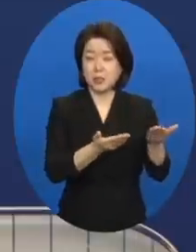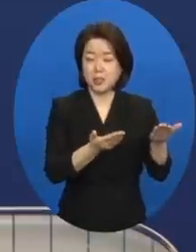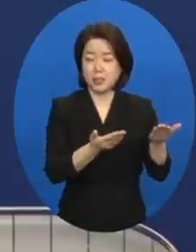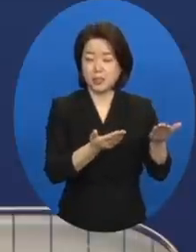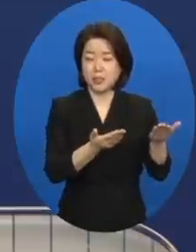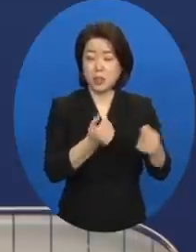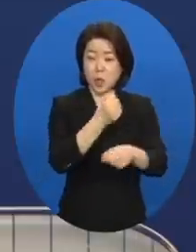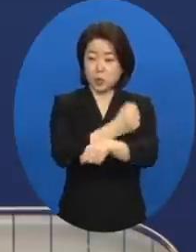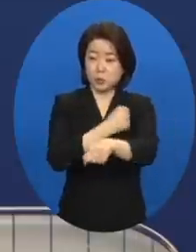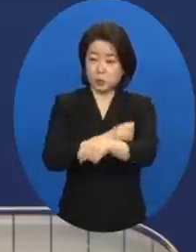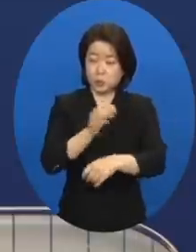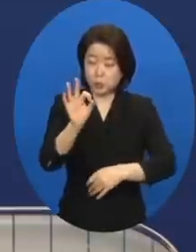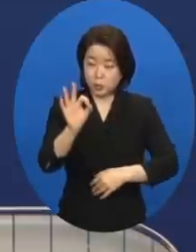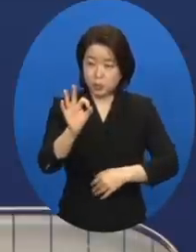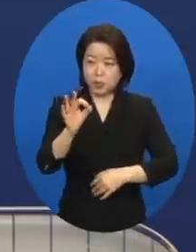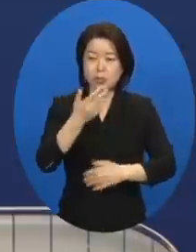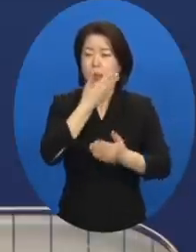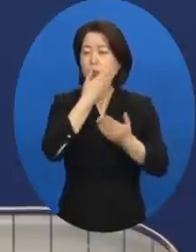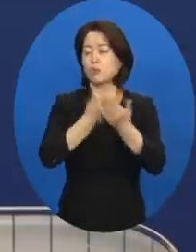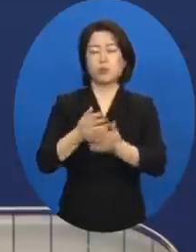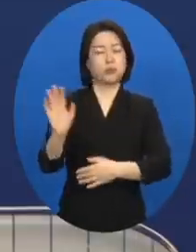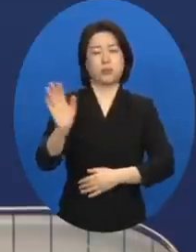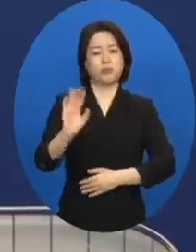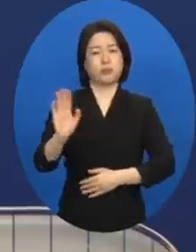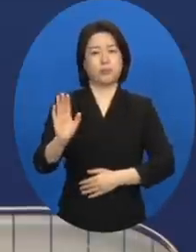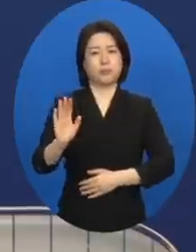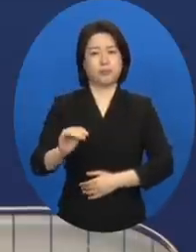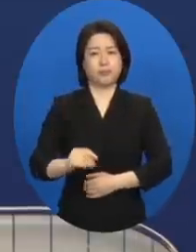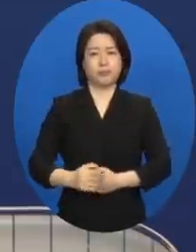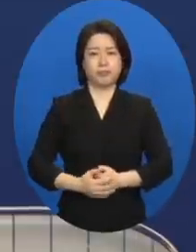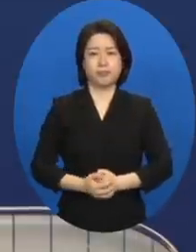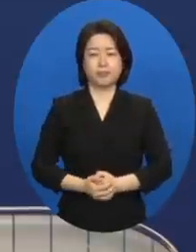사례비가 중요하니까 안 되더라고요.